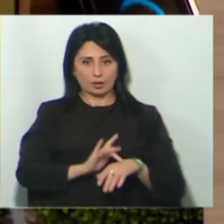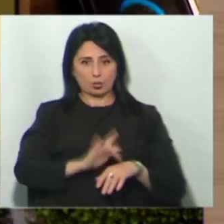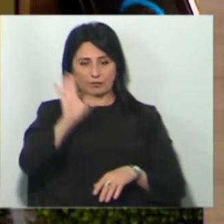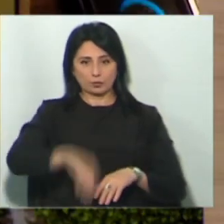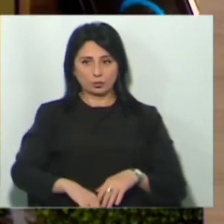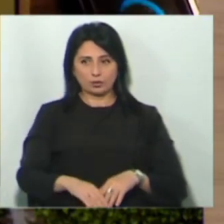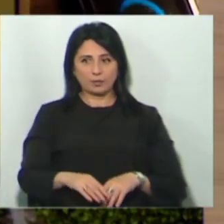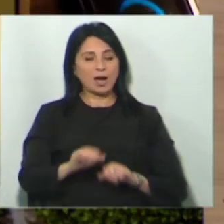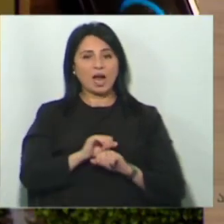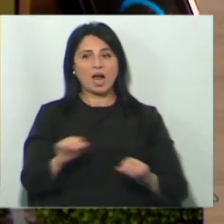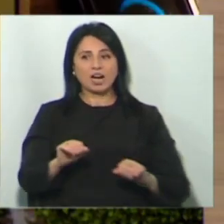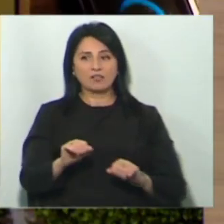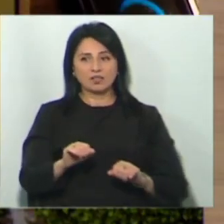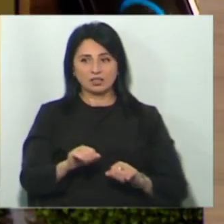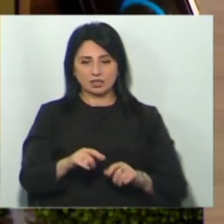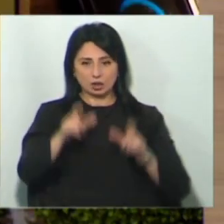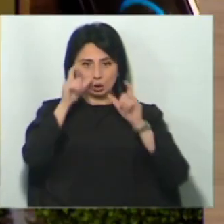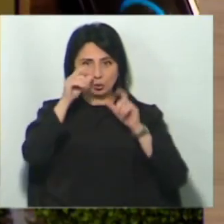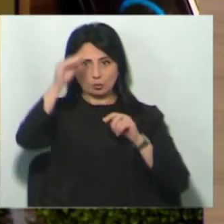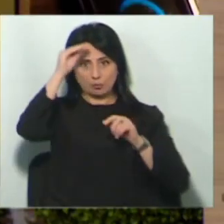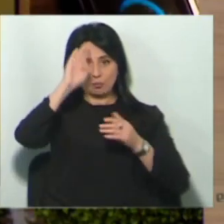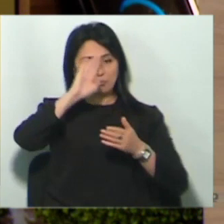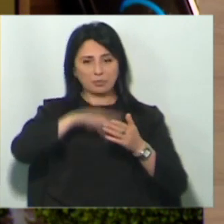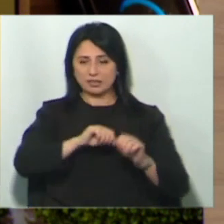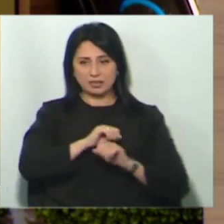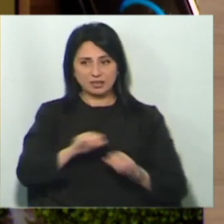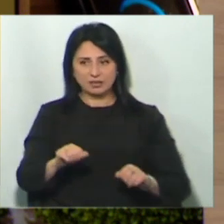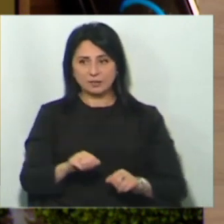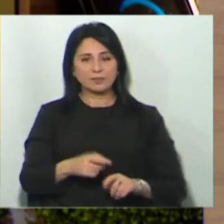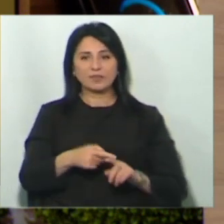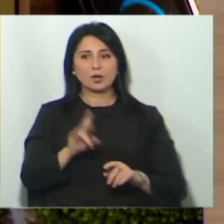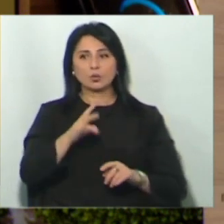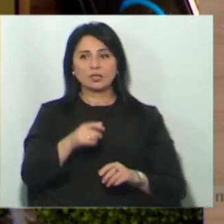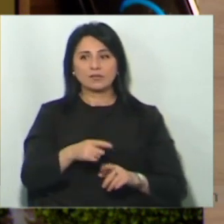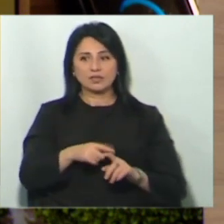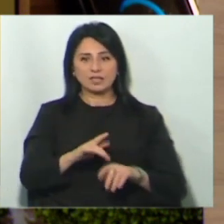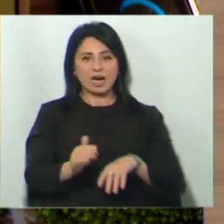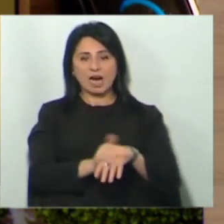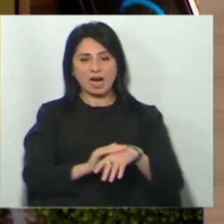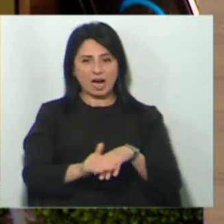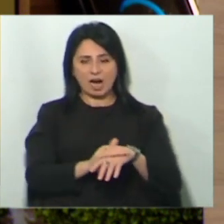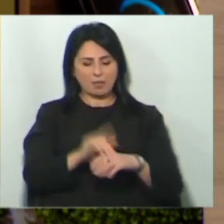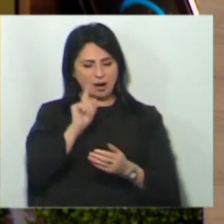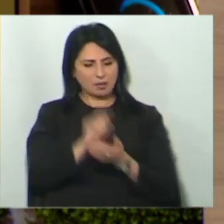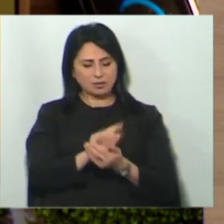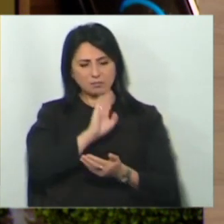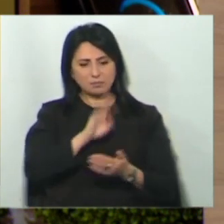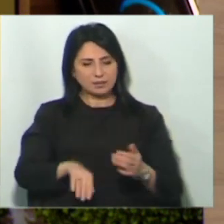ვთქვათ, პლაჟზე არ შეიძლება სათვალის ქუდის გარეშე გასვლა, ასე რომ ვთქვათ, არ უნდა გვაწყობთ ისგან დავცავი კრემი, იმიტომ რომ მის